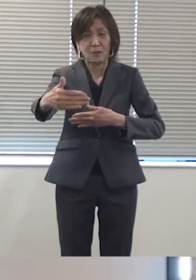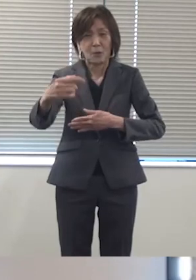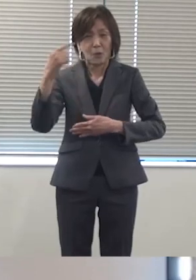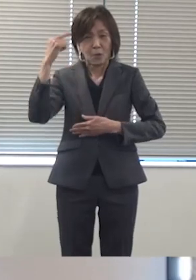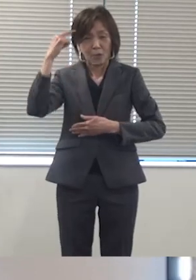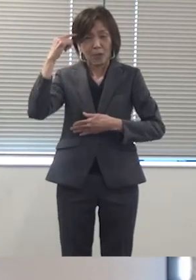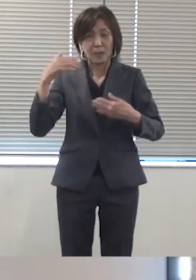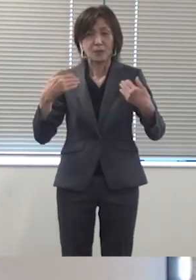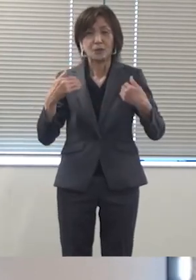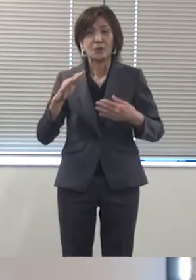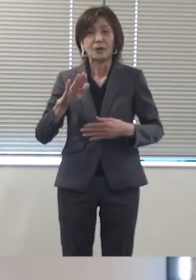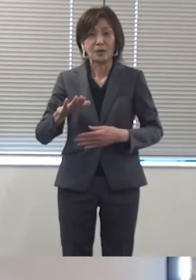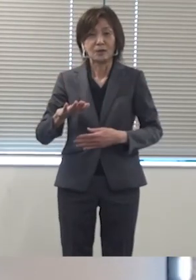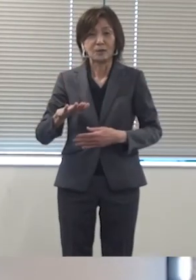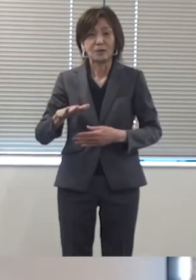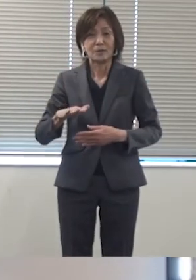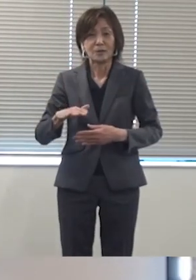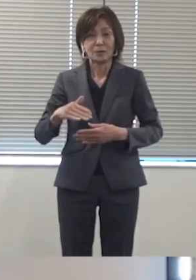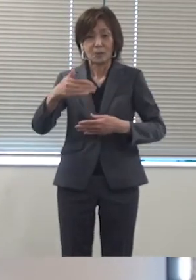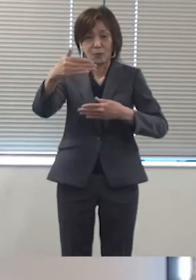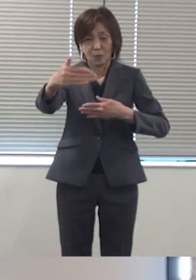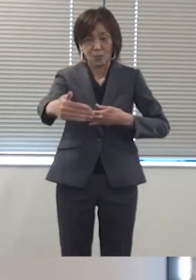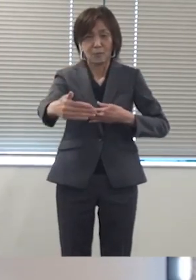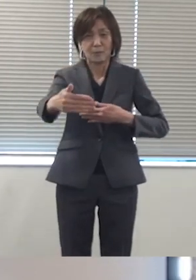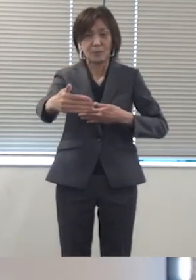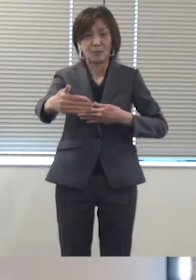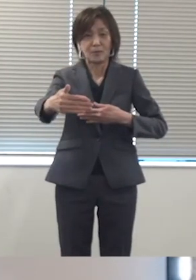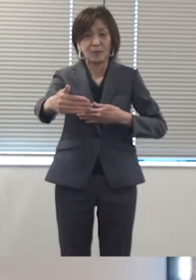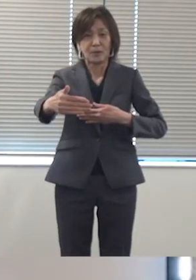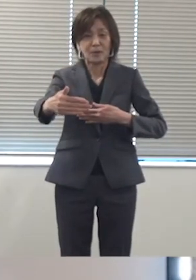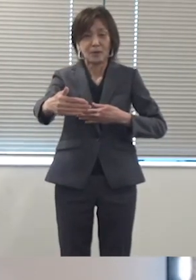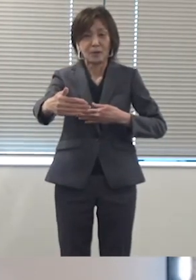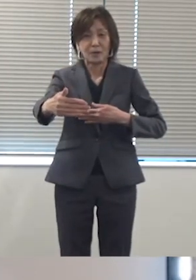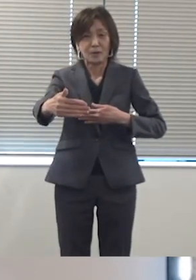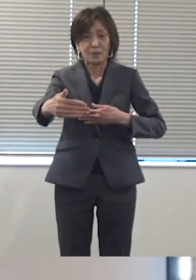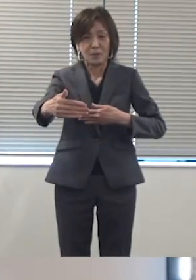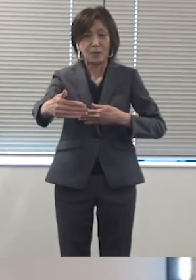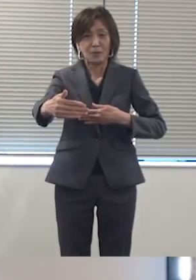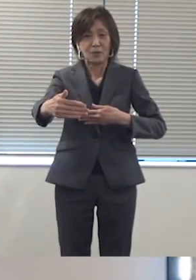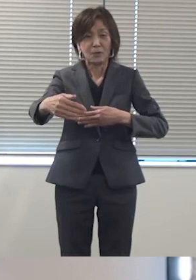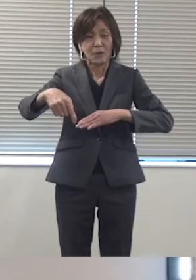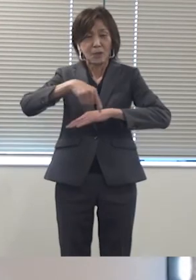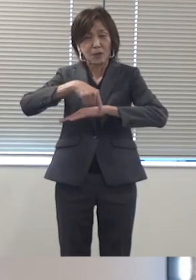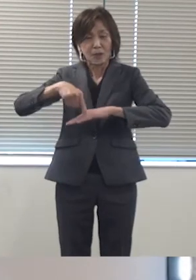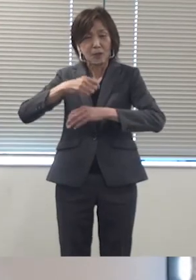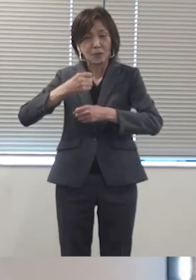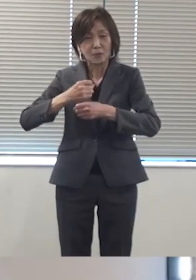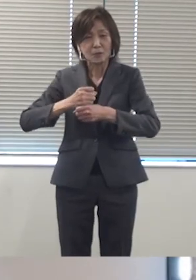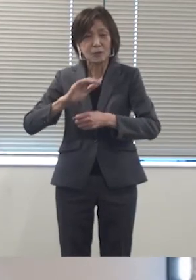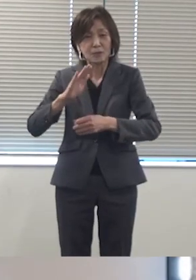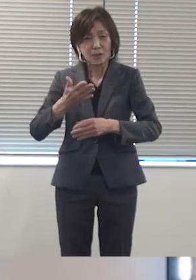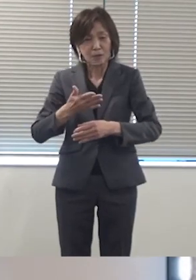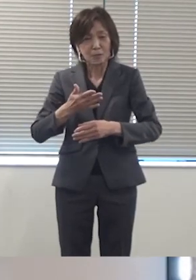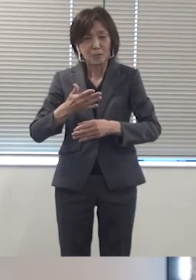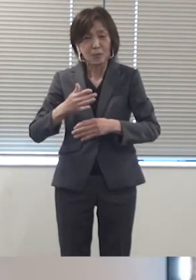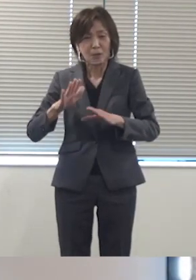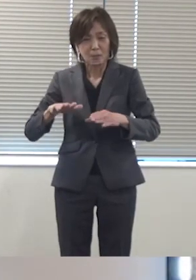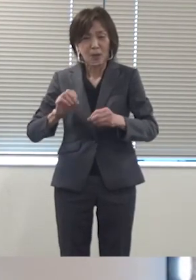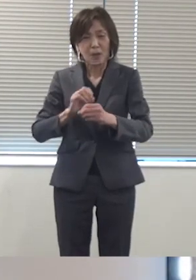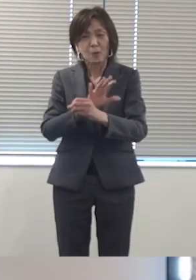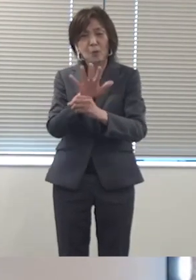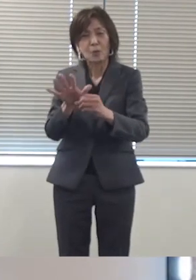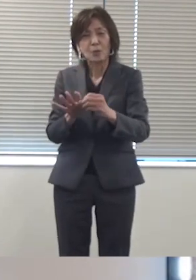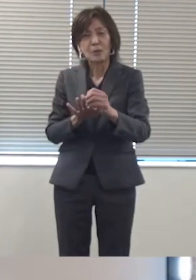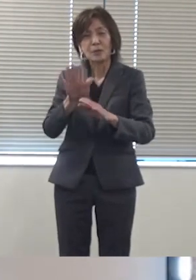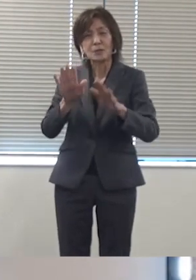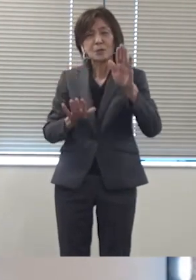響で、ちょっと様子を見ることなくないし、ちょっと国の制度もどうなのかわからないので、まあ、普段の平常時であれ